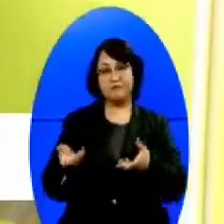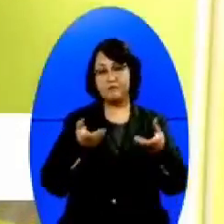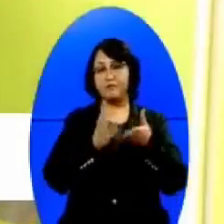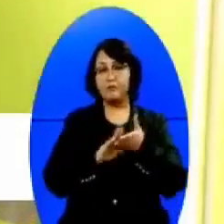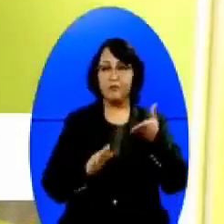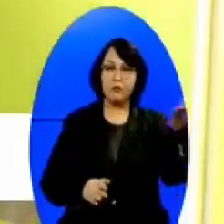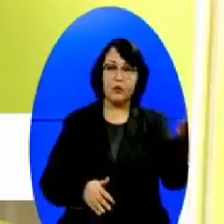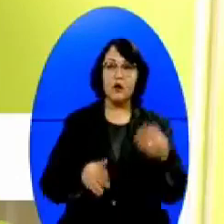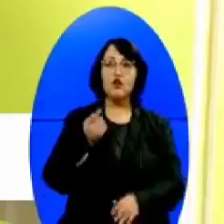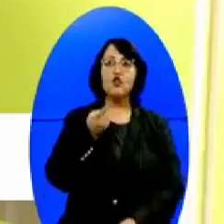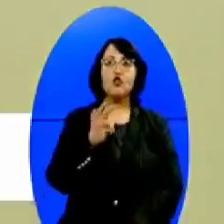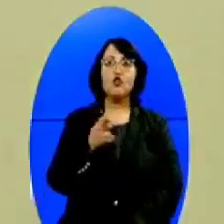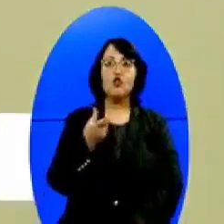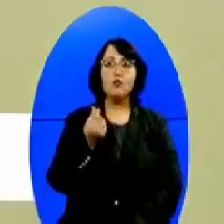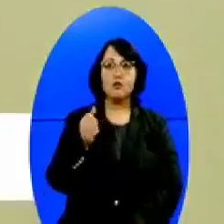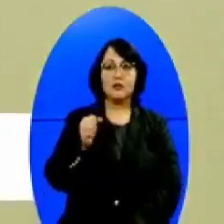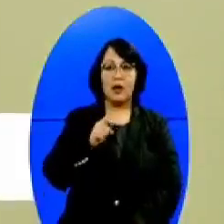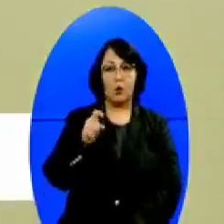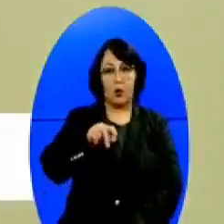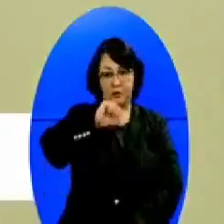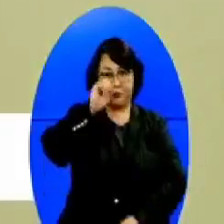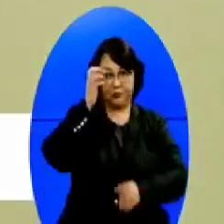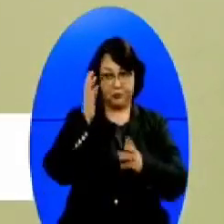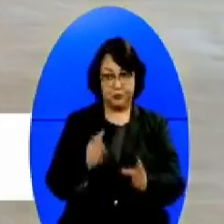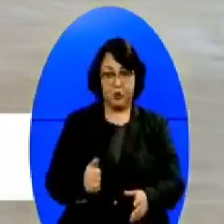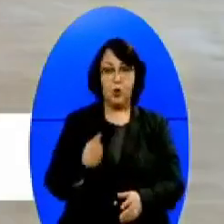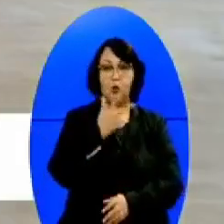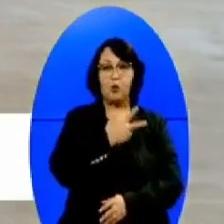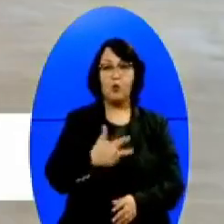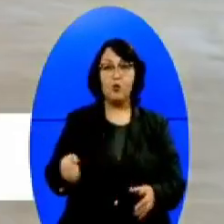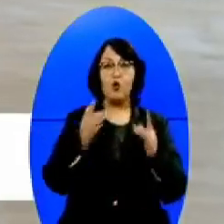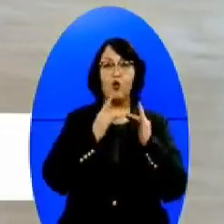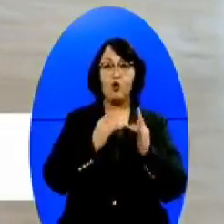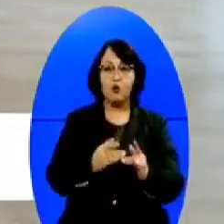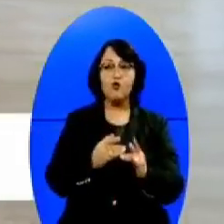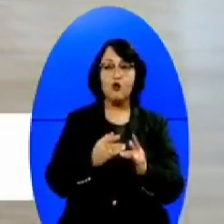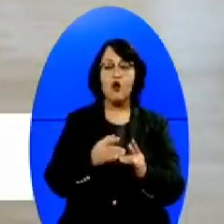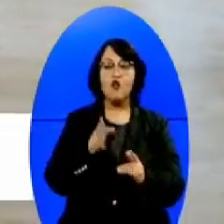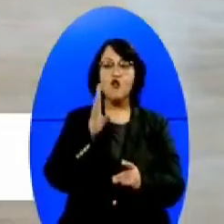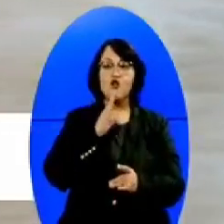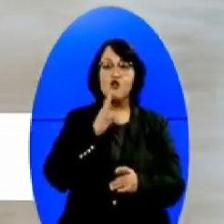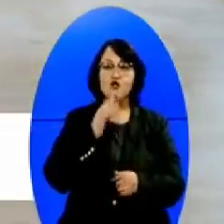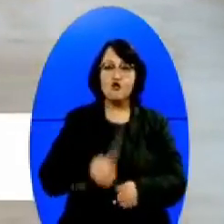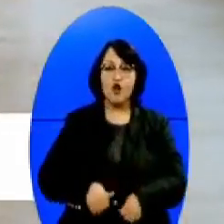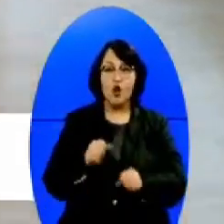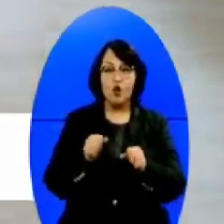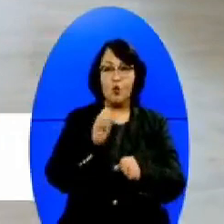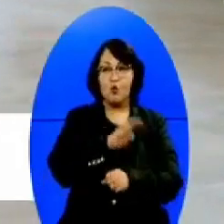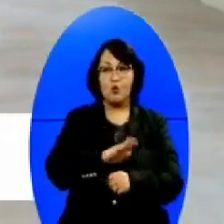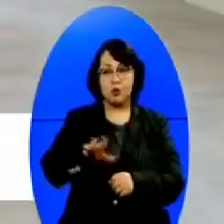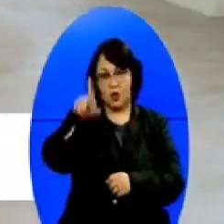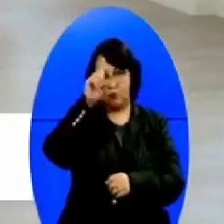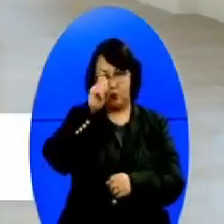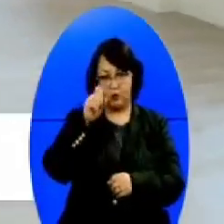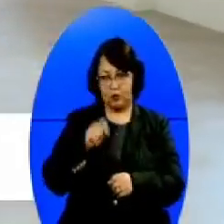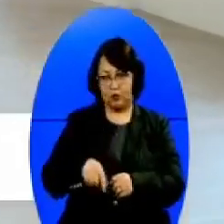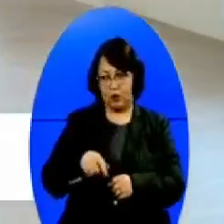Хөрөнгө санхүүгийн асуудал шийдэгдвэл 300 ортой их хүүхдийн шинэ эмэлэг маань энэ үйлрэлд ашиглалтанд орно.